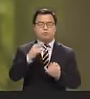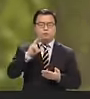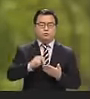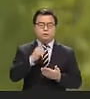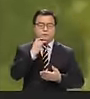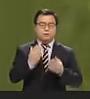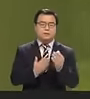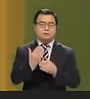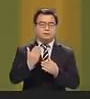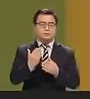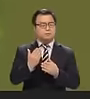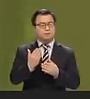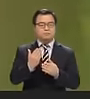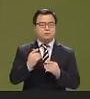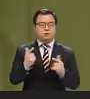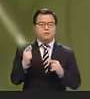겁니다.